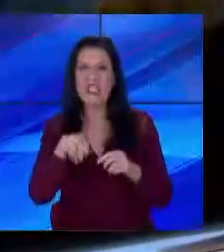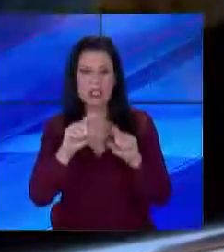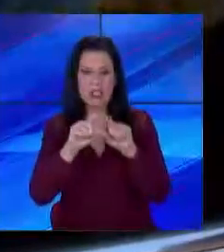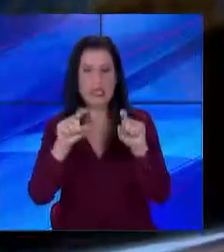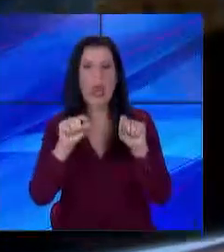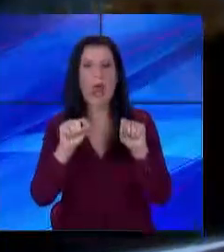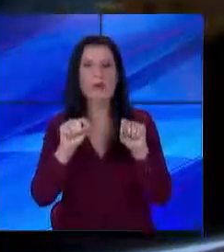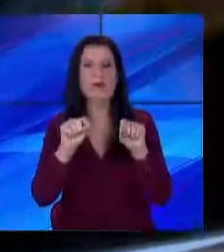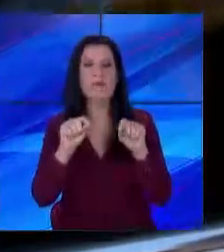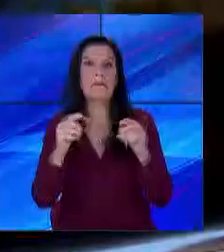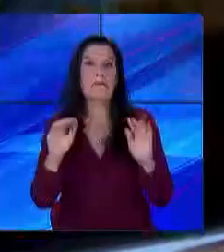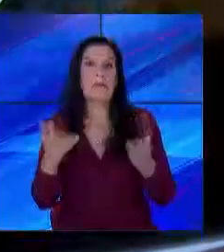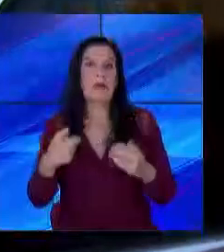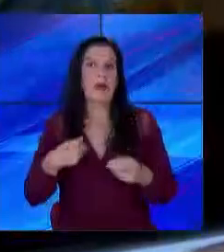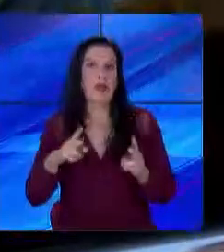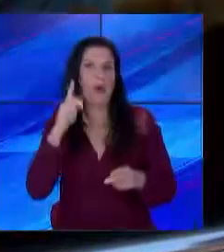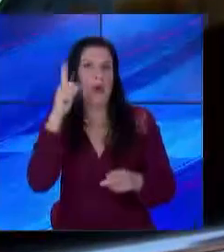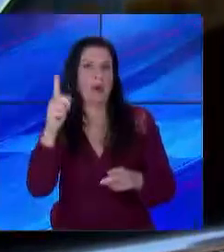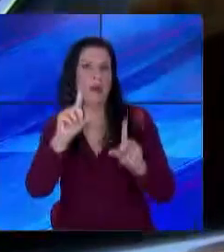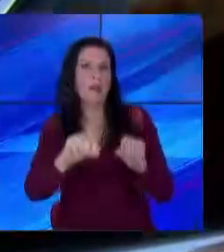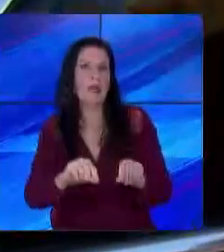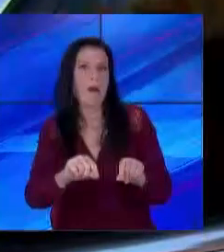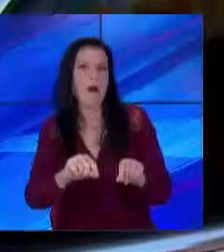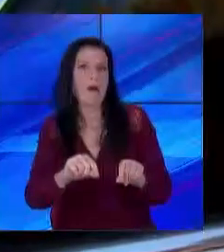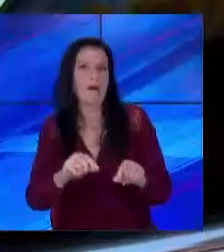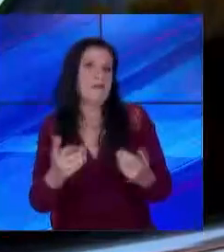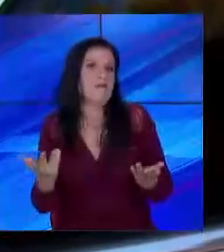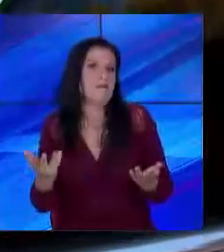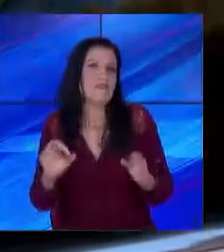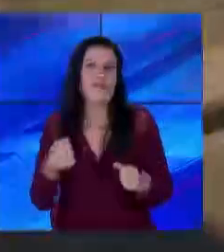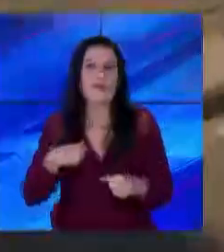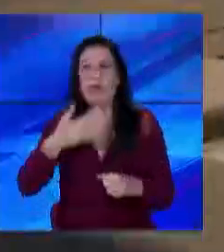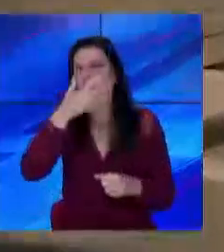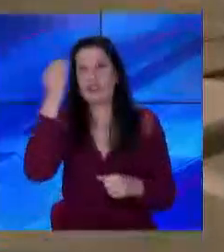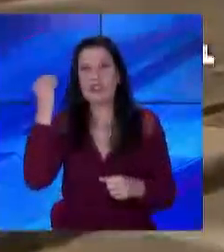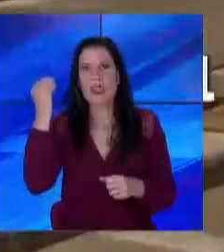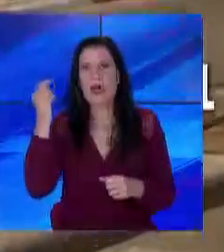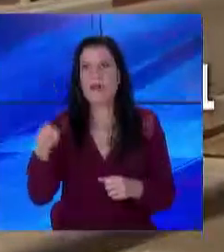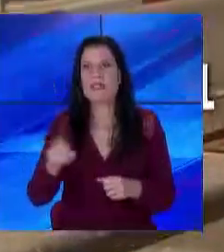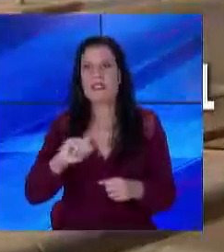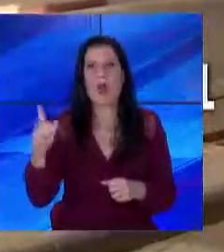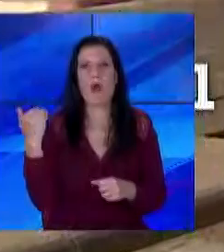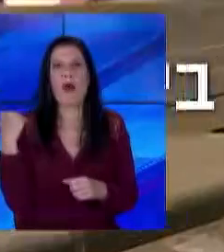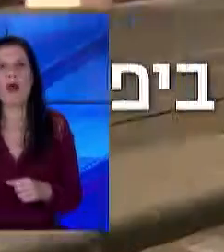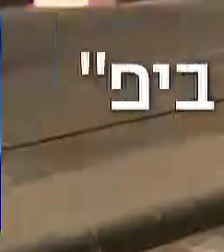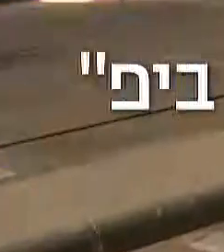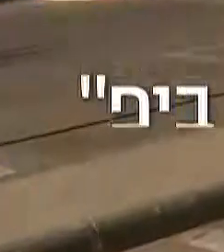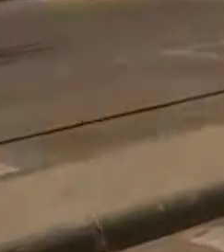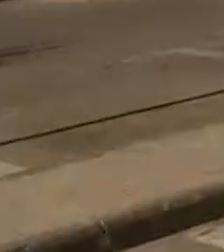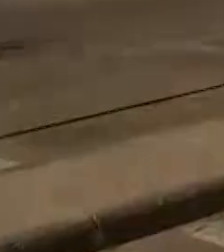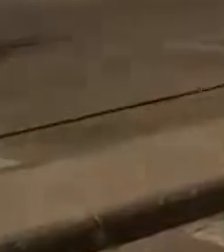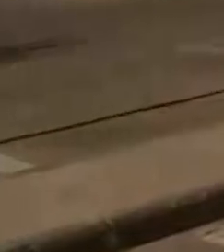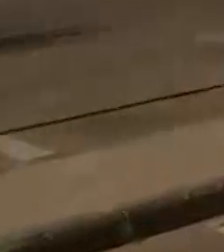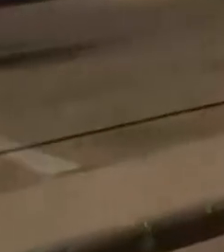יודעת מתי נגמרות הסוללות, ואם אני אשכח את הילד ברכב, וזה לא יתריע לי כי בעצם אין סוללות. 10 מטרים מהרכב, וזה כבר